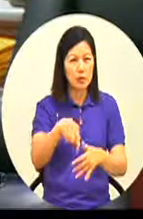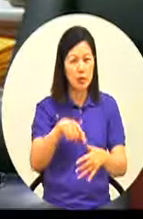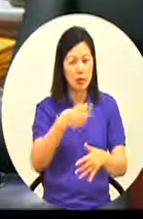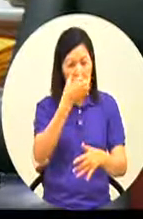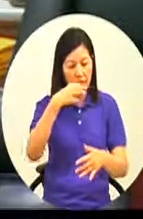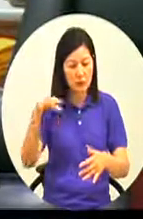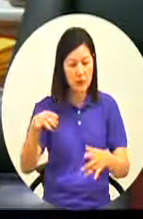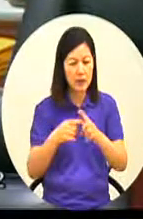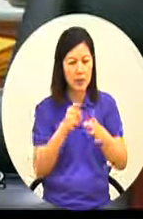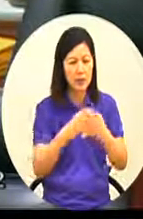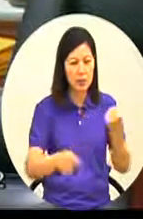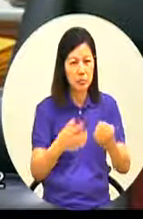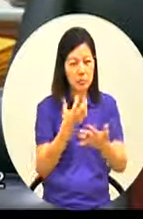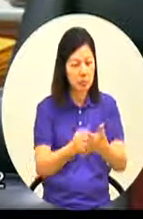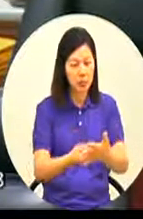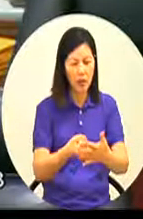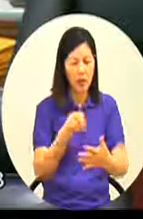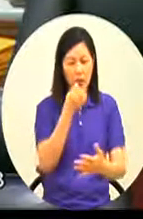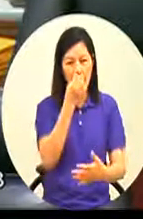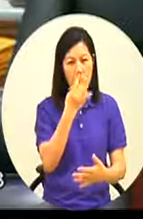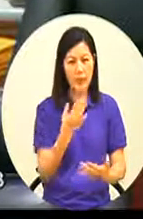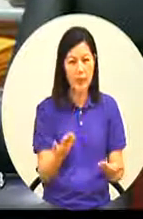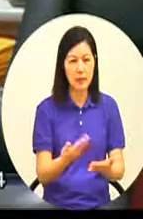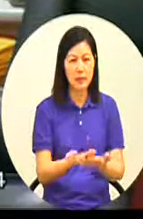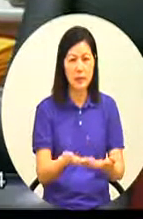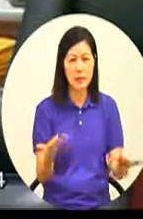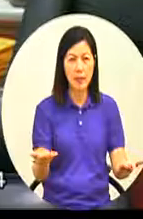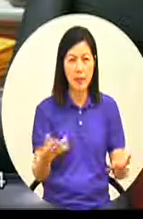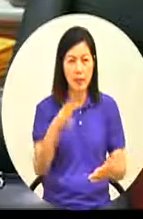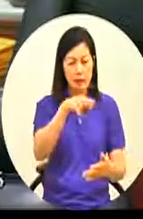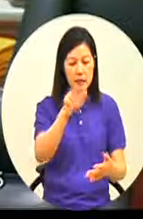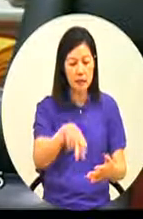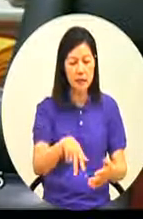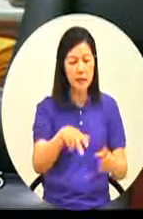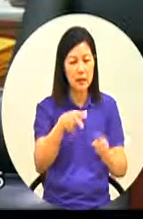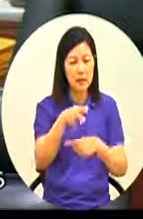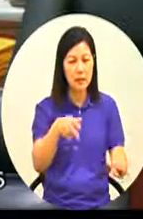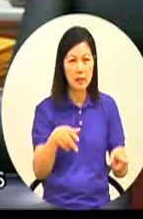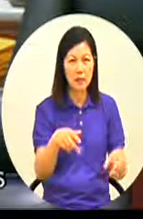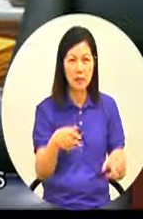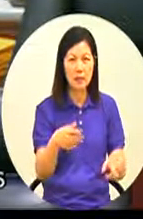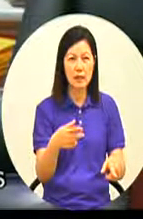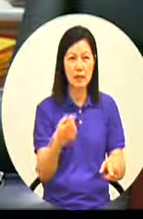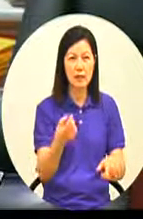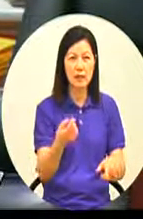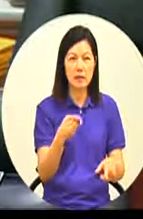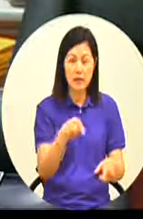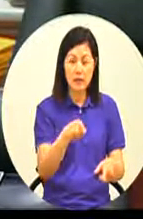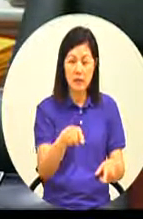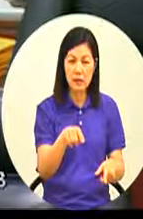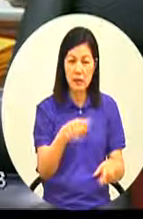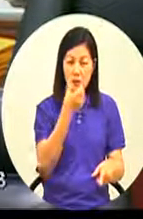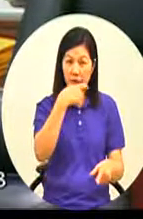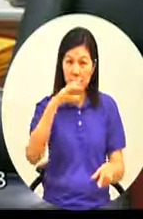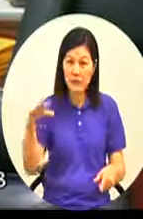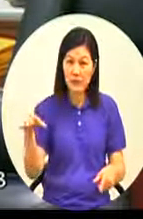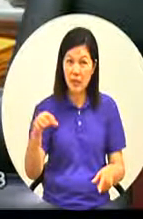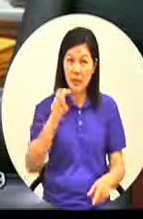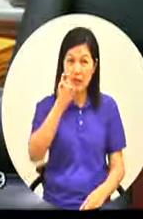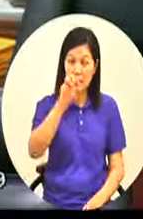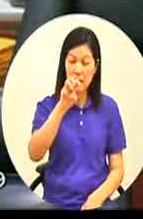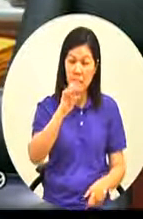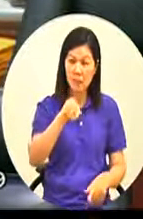多。好，尤其你这可以只有容纳7000多人哦，7000多人，那我们凤山有30几万人